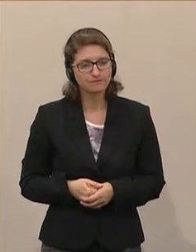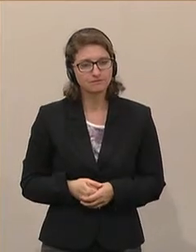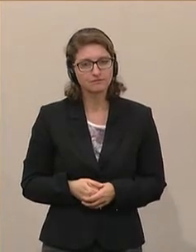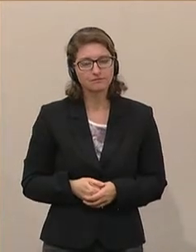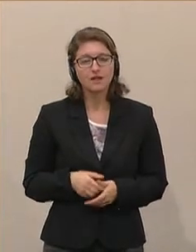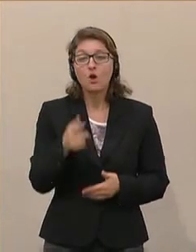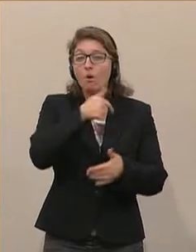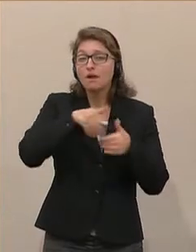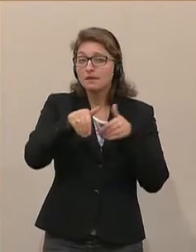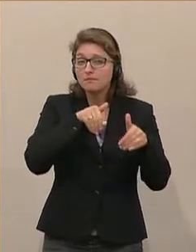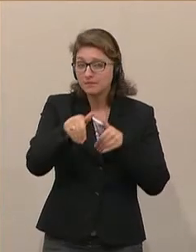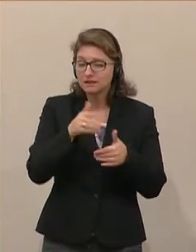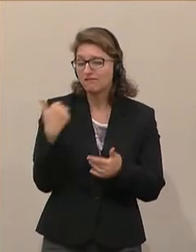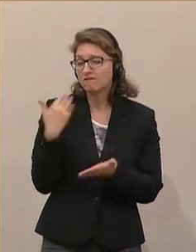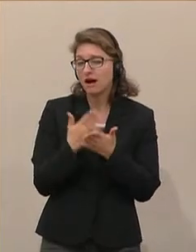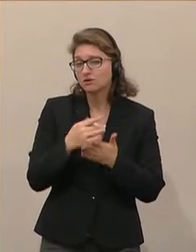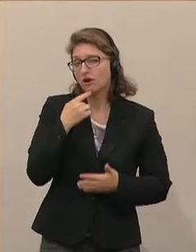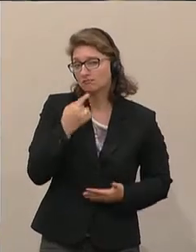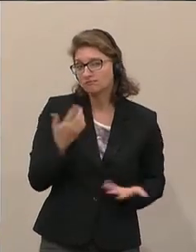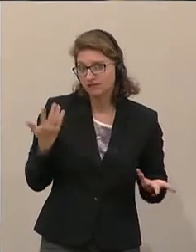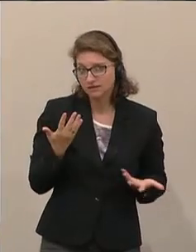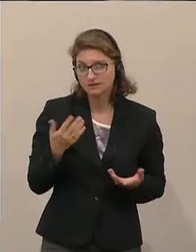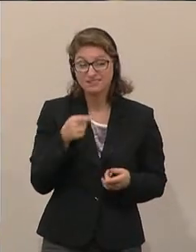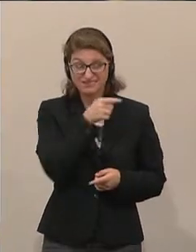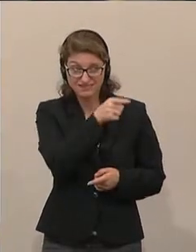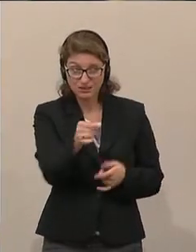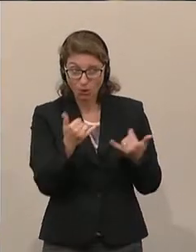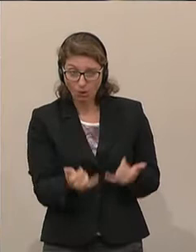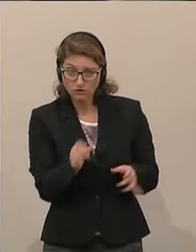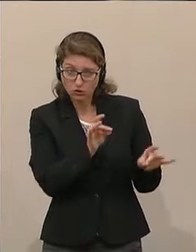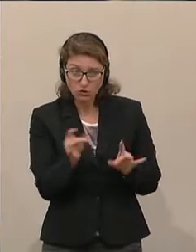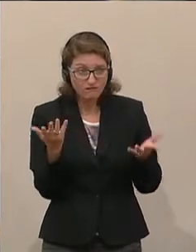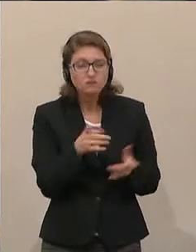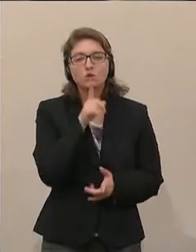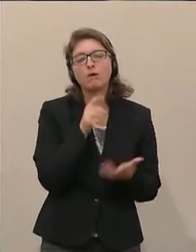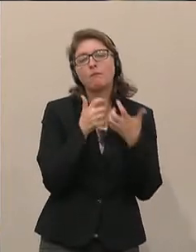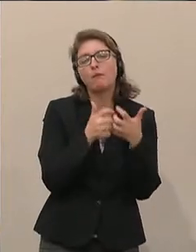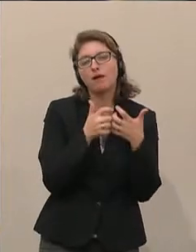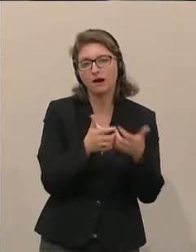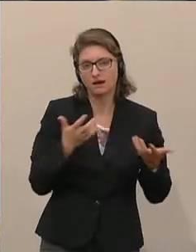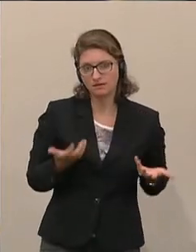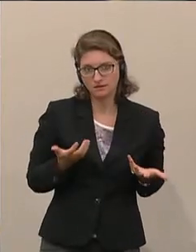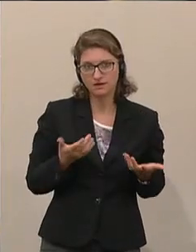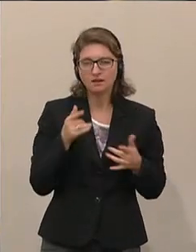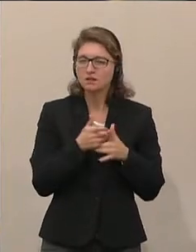Unser Innenminister hat es bereits gesagt, das, was Sie hier tun, sind Geschichten drucken. Es ist eine